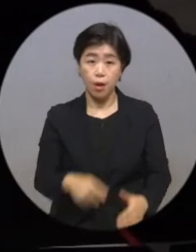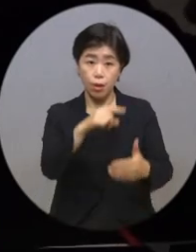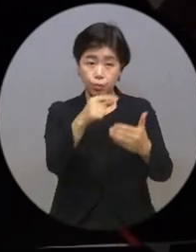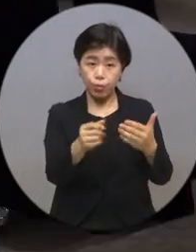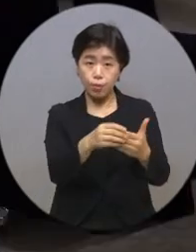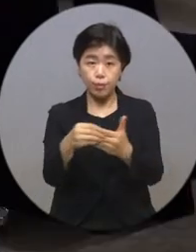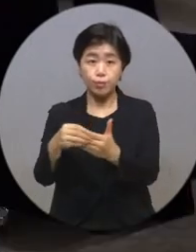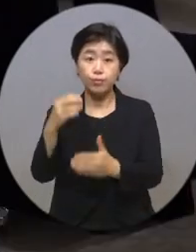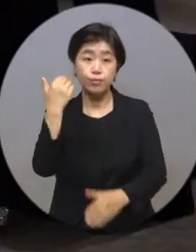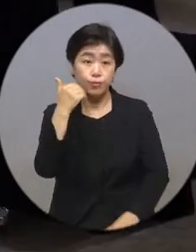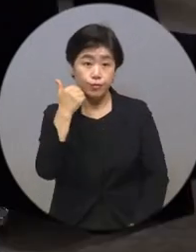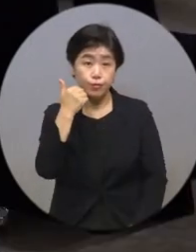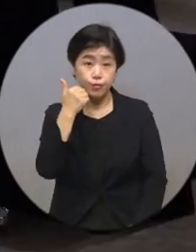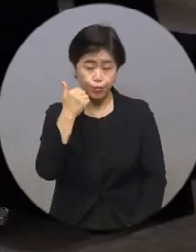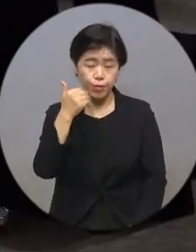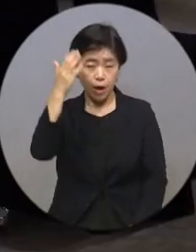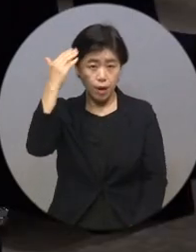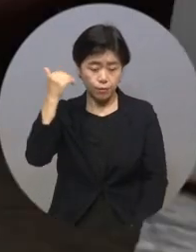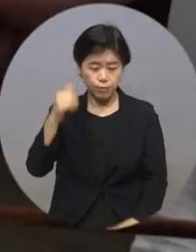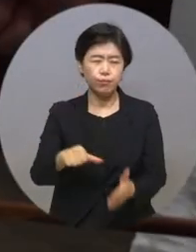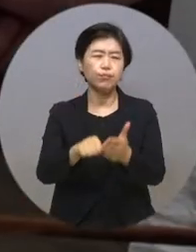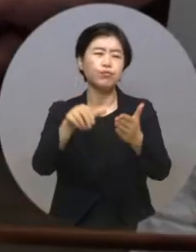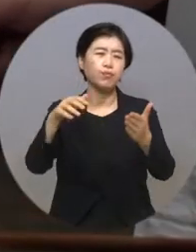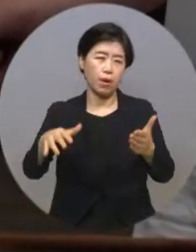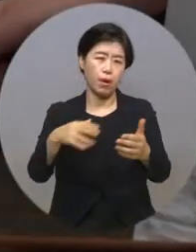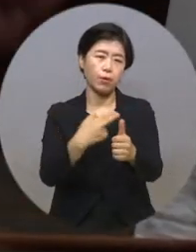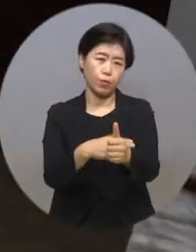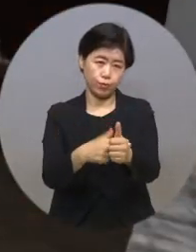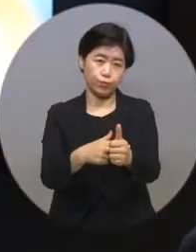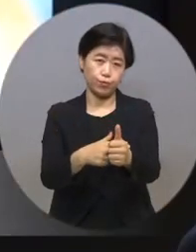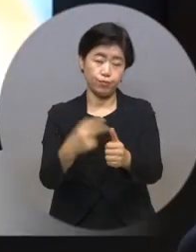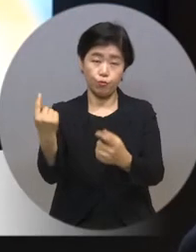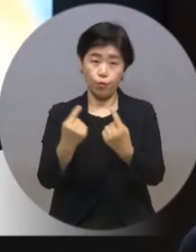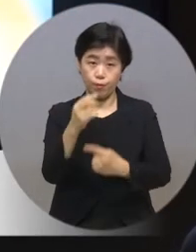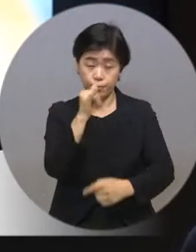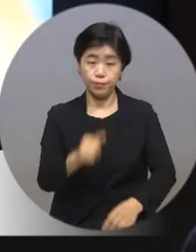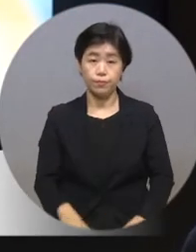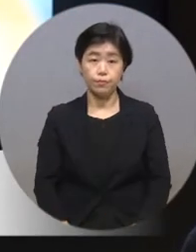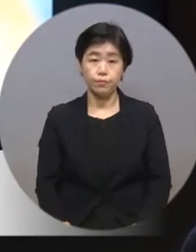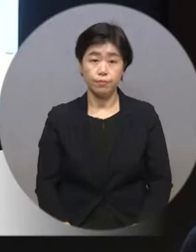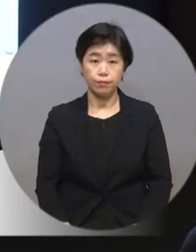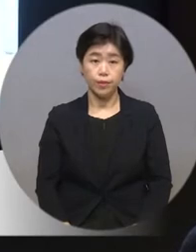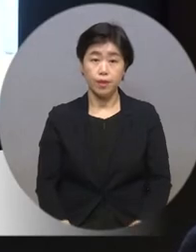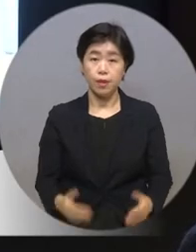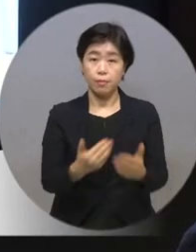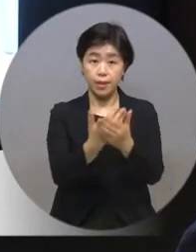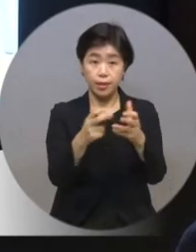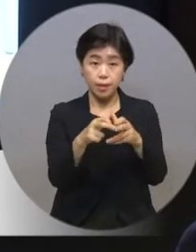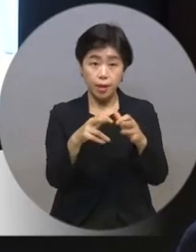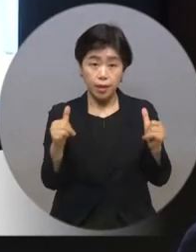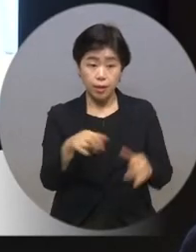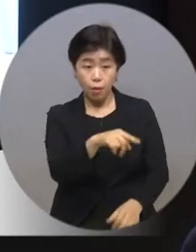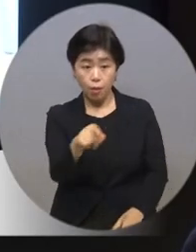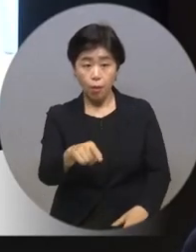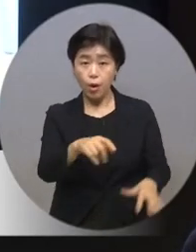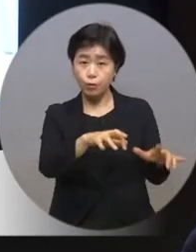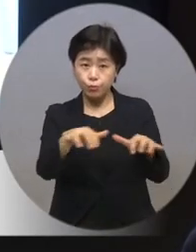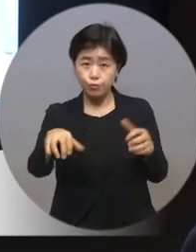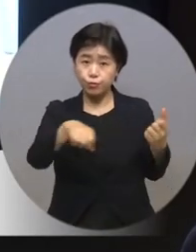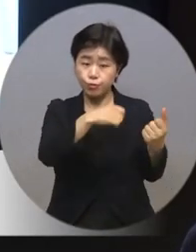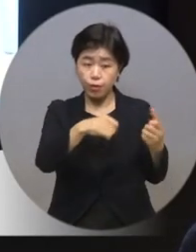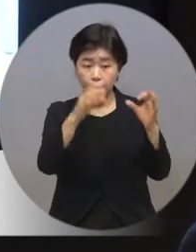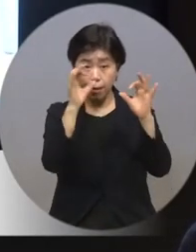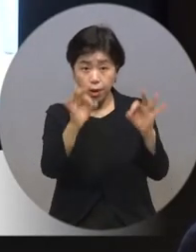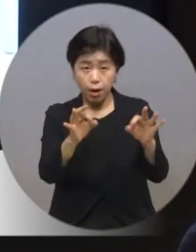프로그램을 진행하는 국내 유명 교수진 멘토들이 각 수업을 진행합니다. 우리 아이들이 연주하는 것을 아마 보시면